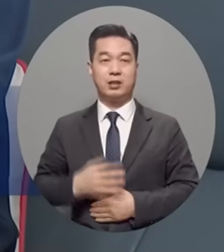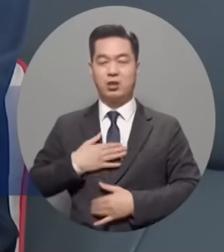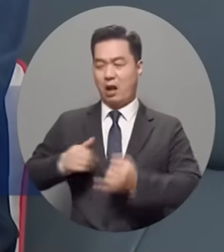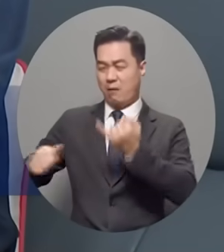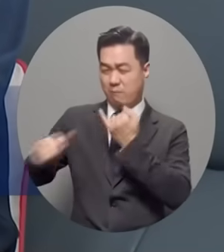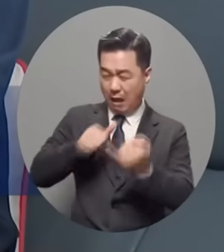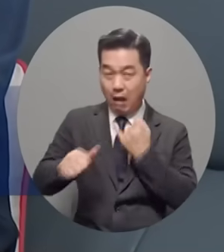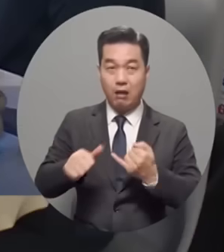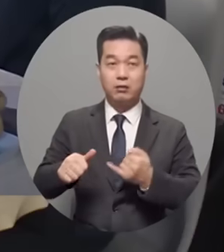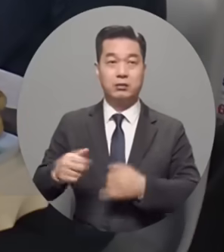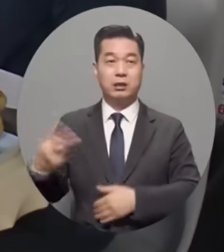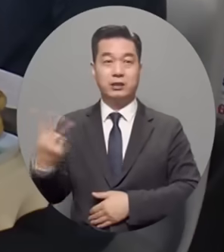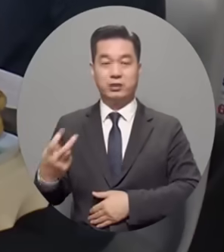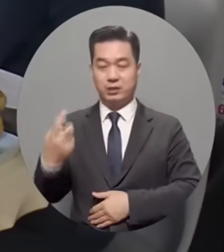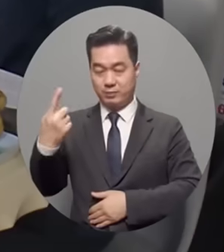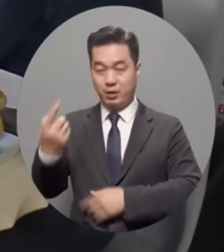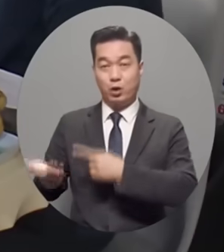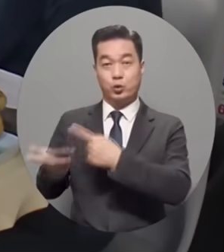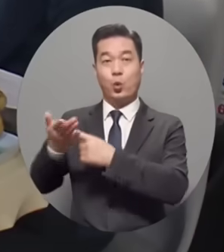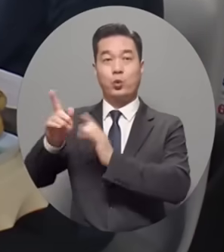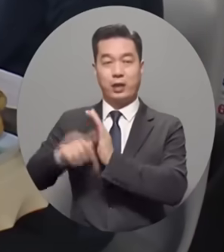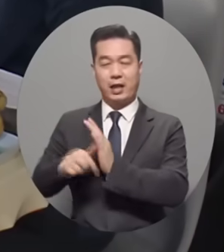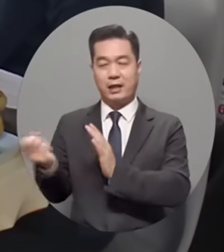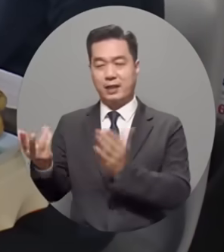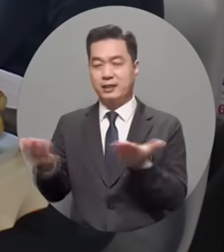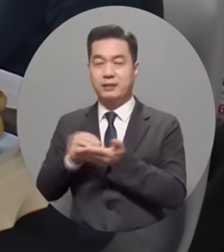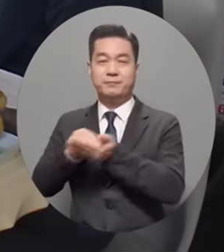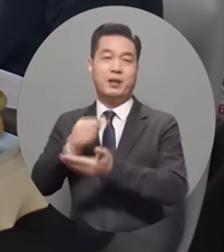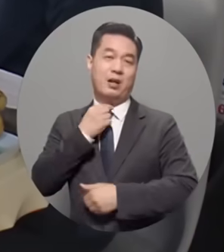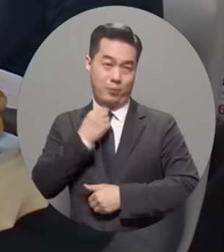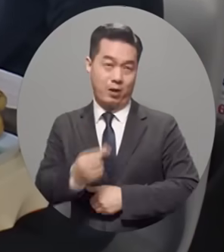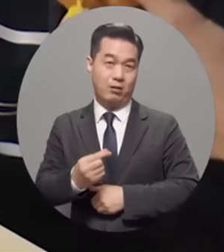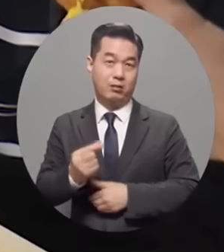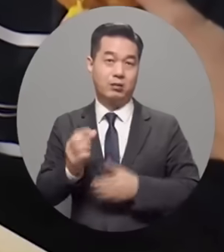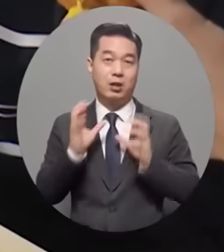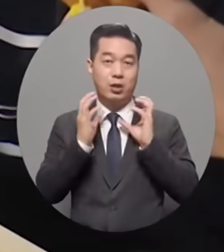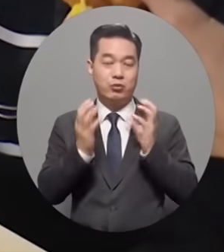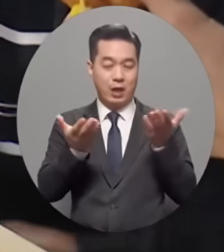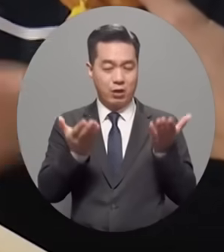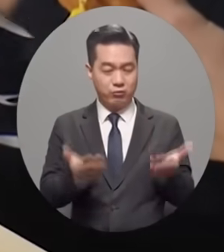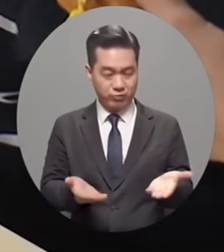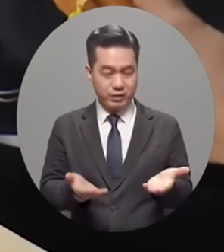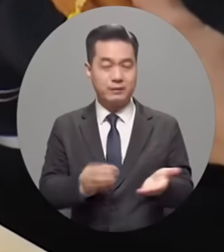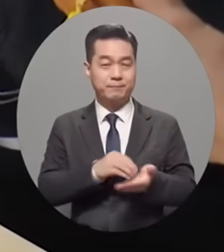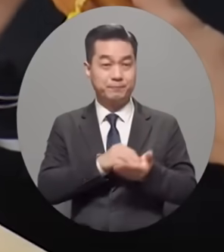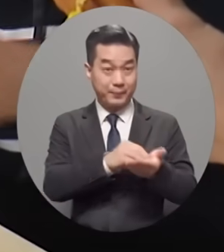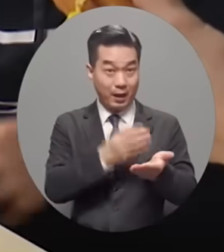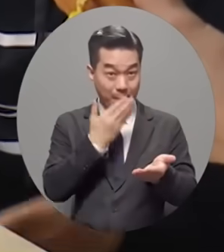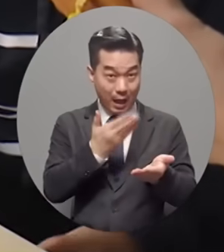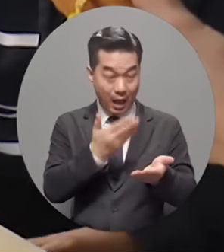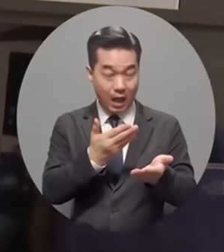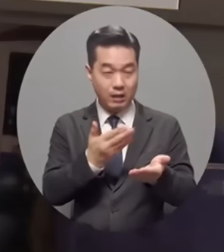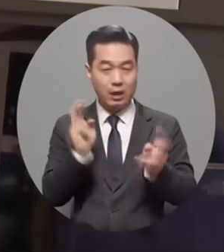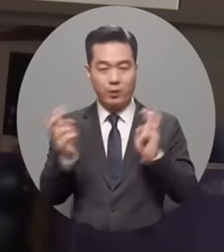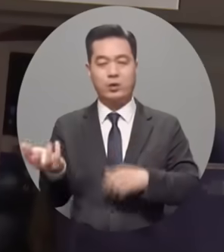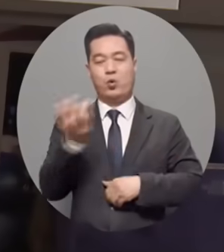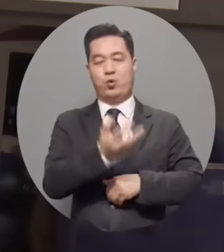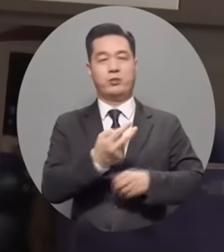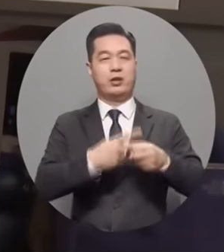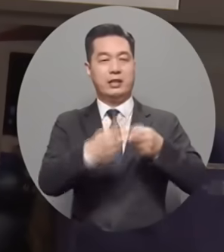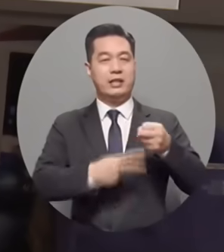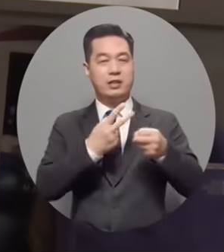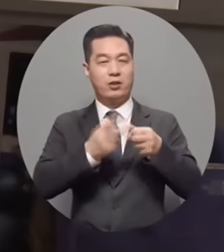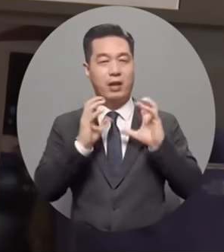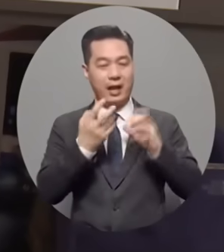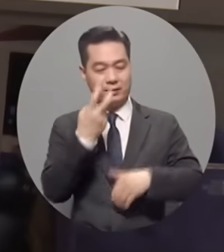일하고 싶다고. 아빠는 육아휴직이 가능한 직장으로 옮겨 2년간 아이들을 돌봤습니다. 정부는 올해 엄마